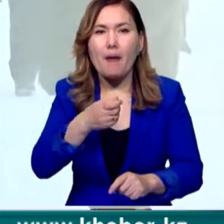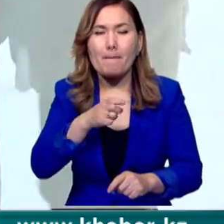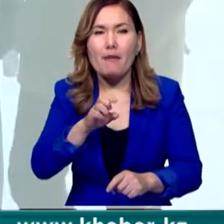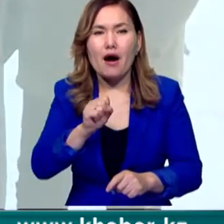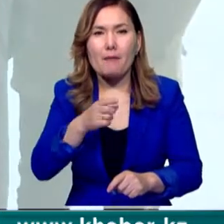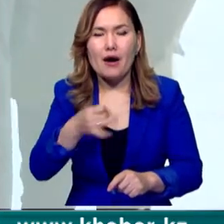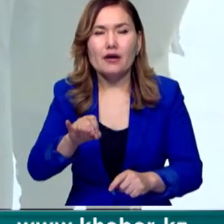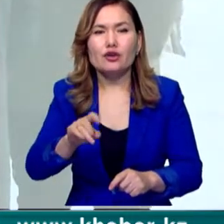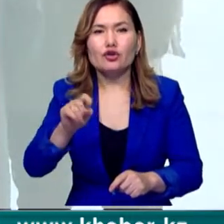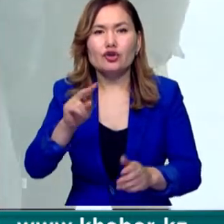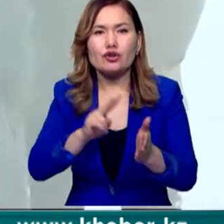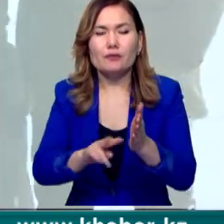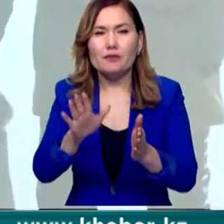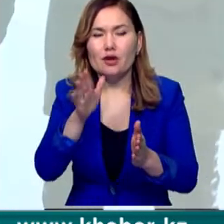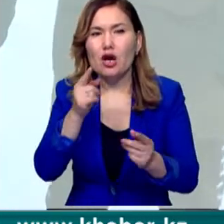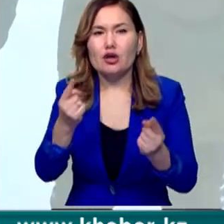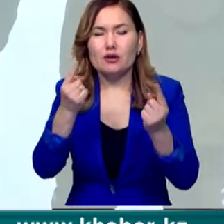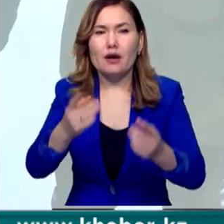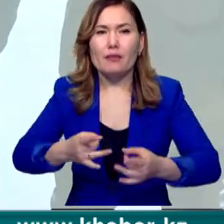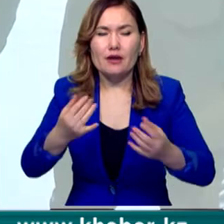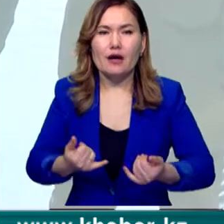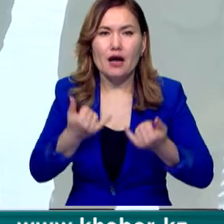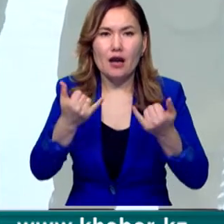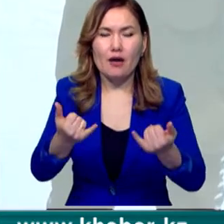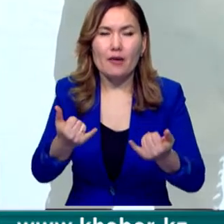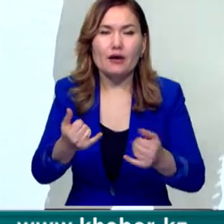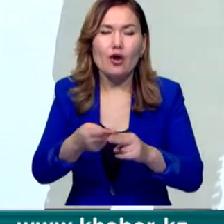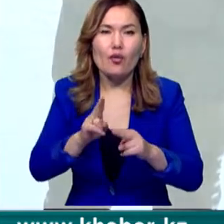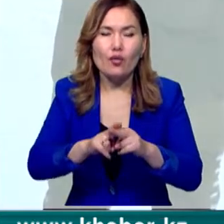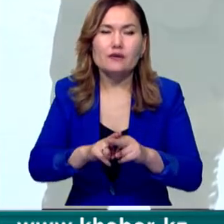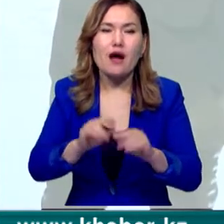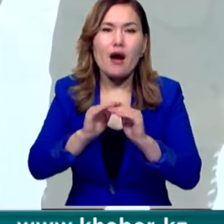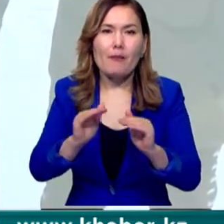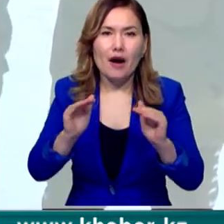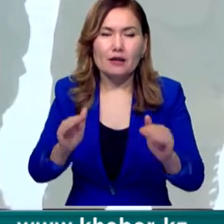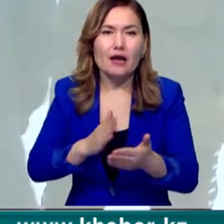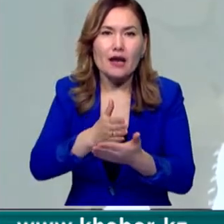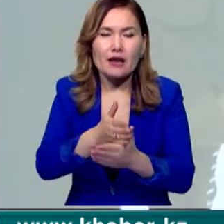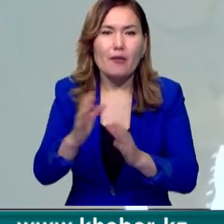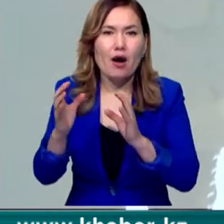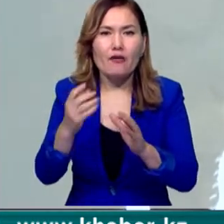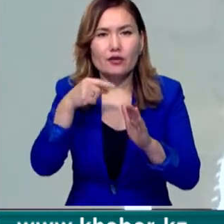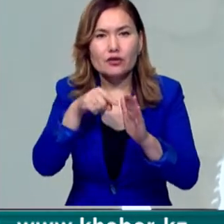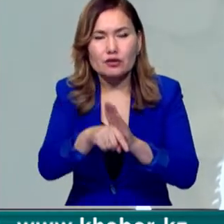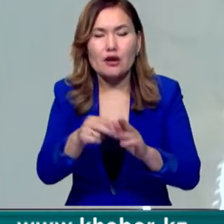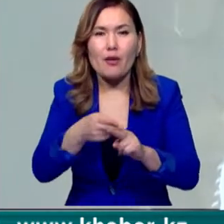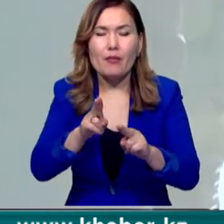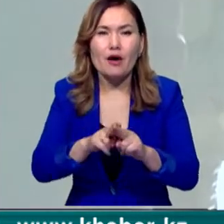жылдығына байланысты біз бүгін нөмір 2-ші автотұрақ бекетінің жетекшілерінің рұқсатымен Абай Құнанбайұлының қара